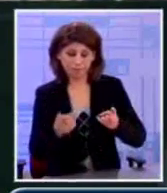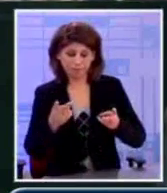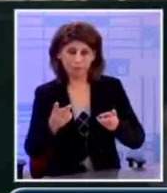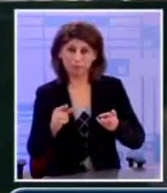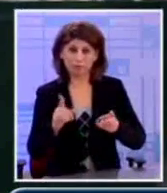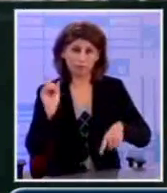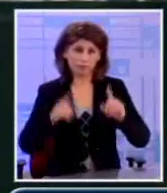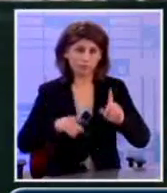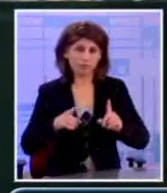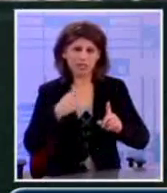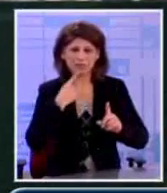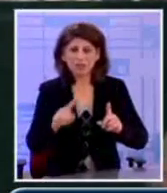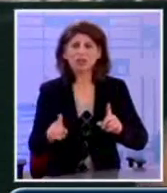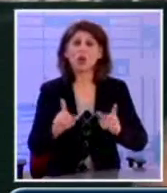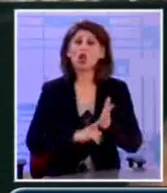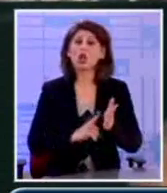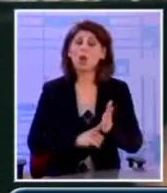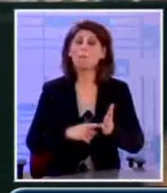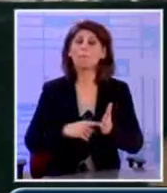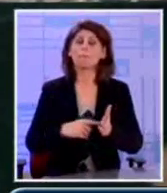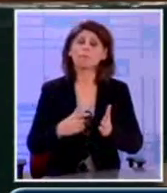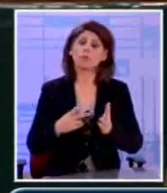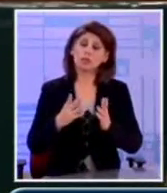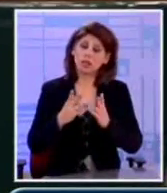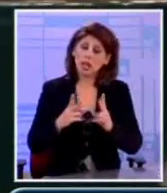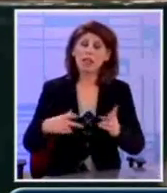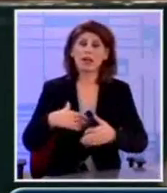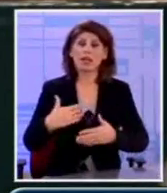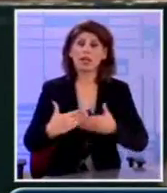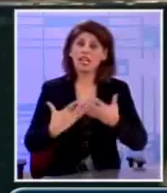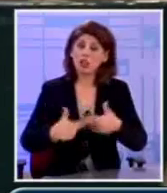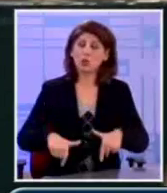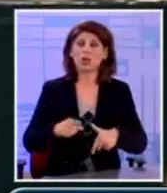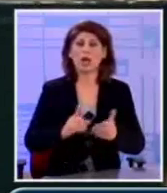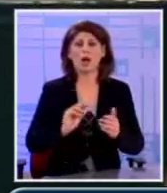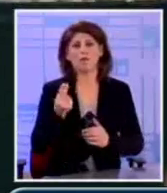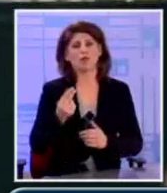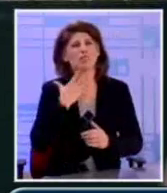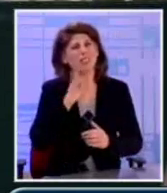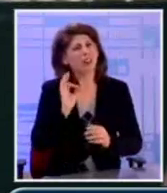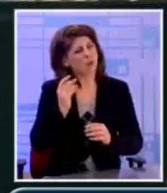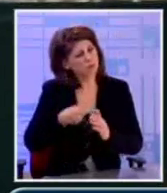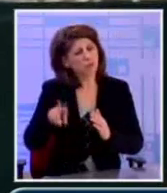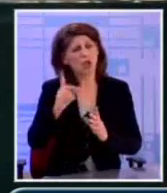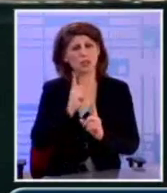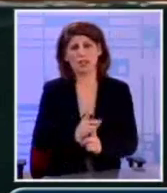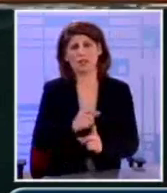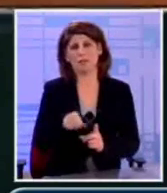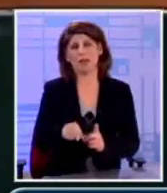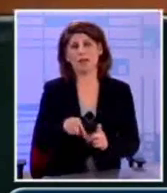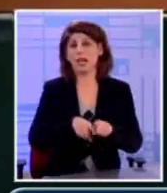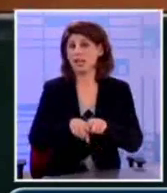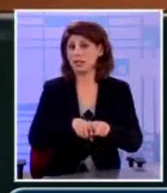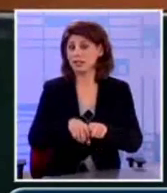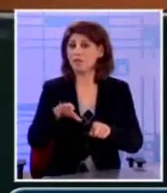που προσβάλλουν την νόμιμη και διαφανή λειτουργία της Βουλής αυτό τον ένα μήνα που έχετε αναλάβει την Προεδρία. Θα ήθελα να γίνουμε λίγο πιο συγκεκριμένοι σε αυτό και κυρίως αν αφορούν